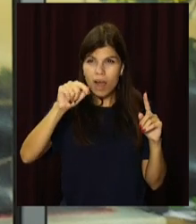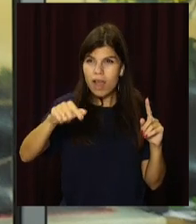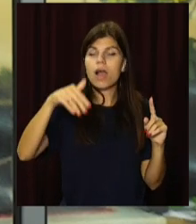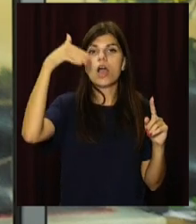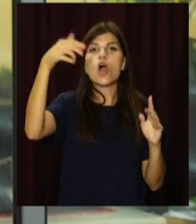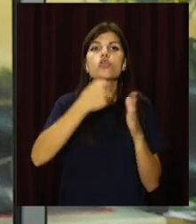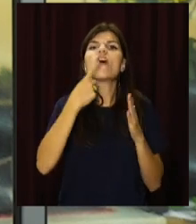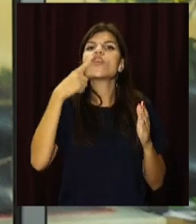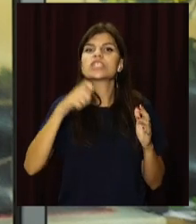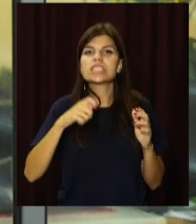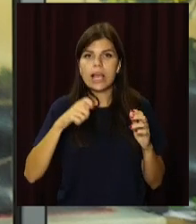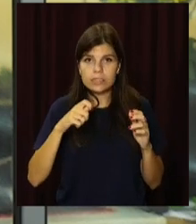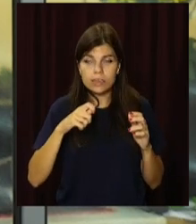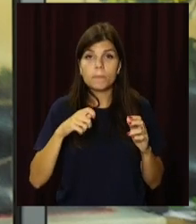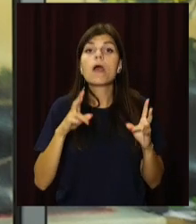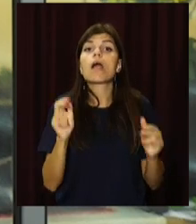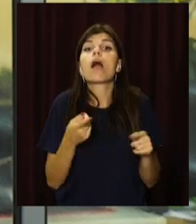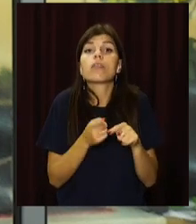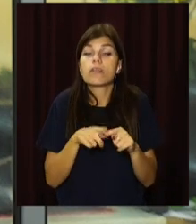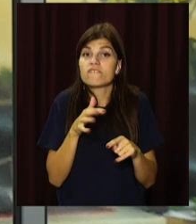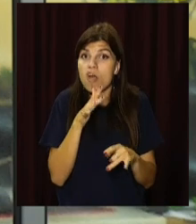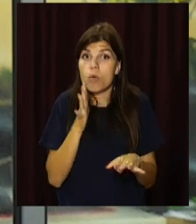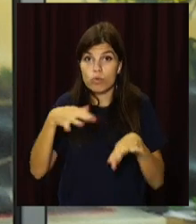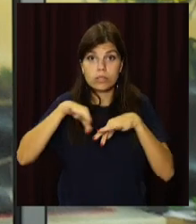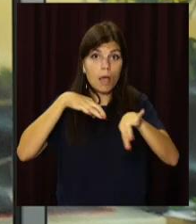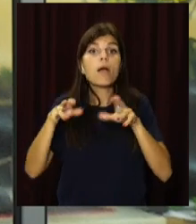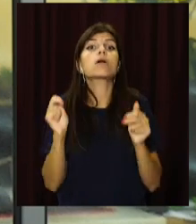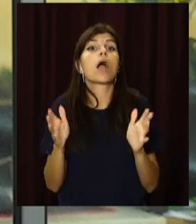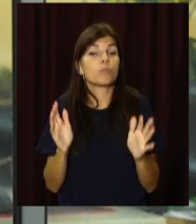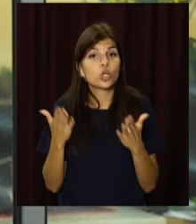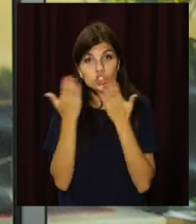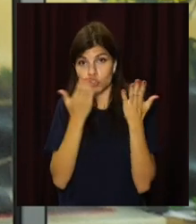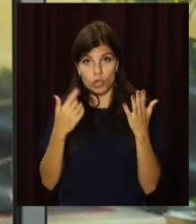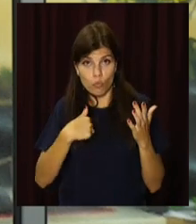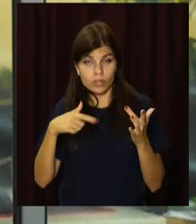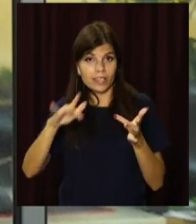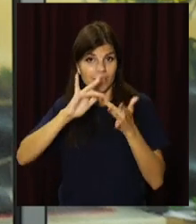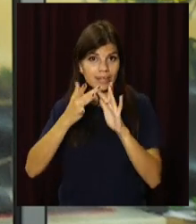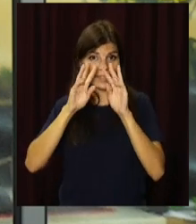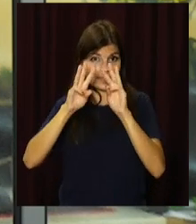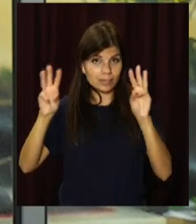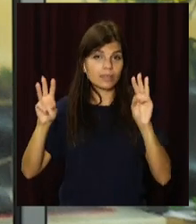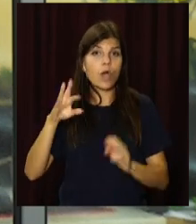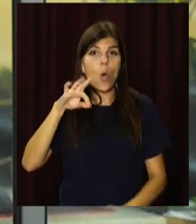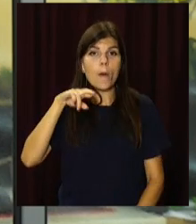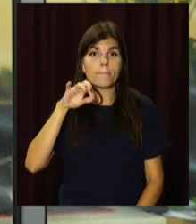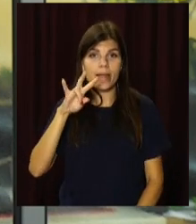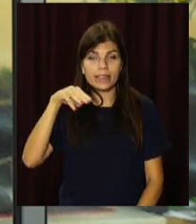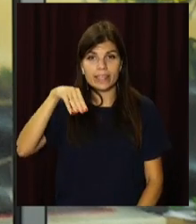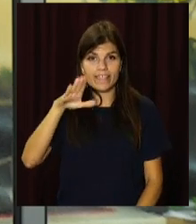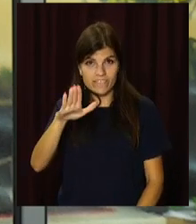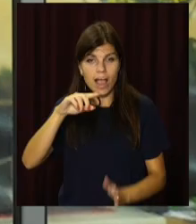вулиці Воскресенської. Як на цей час курсуватиме громадський транспорт, читайте на нашому інтернет-ресурсі